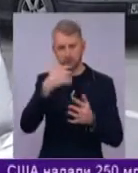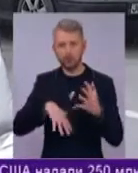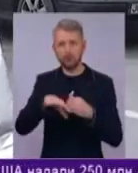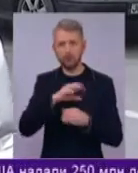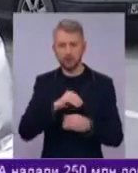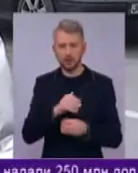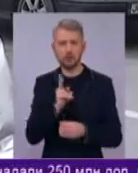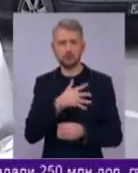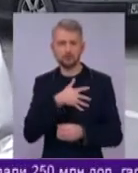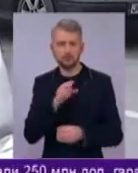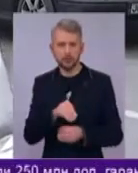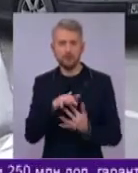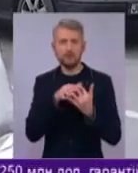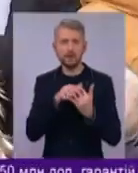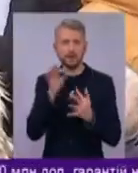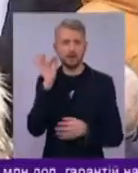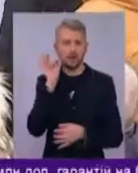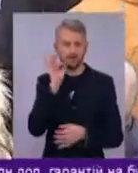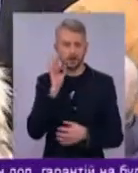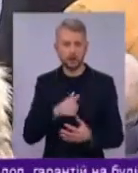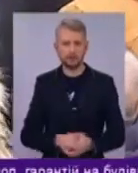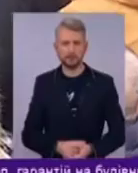спочилих українців у війні в Афганістані.